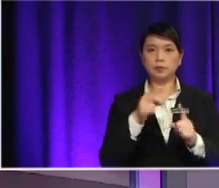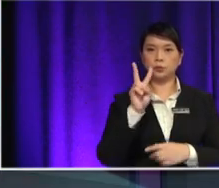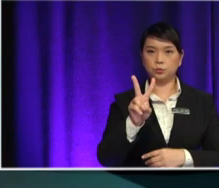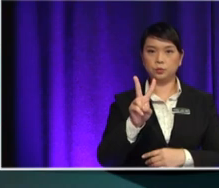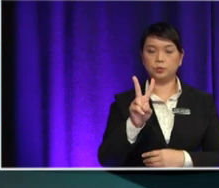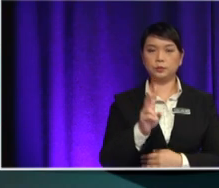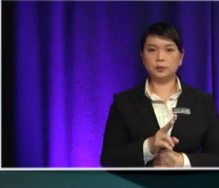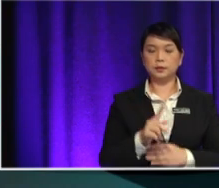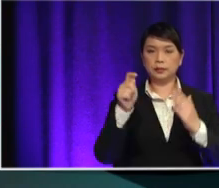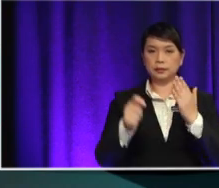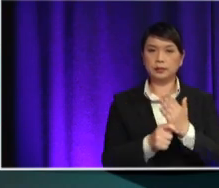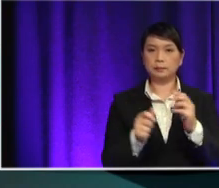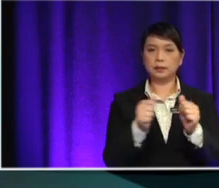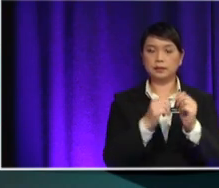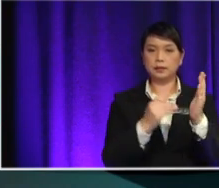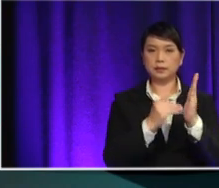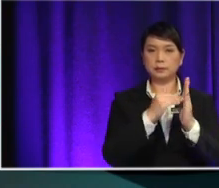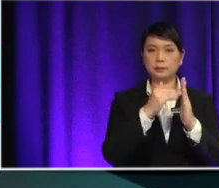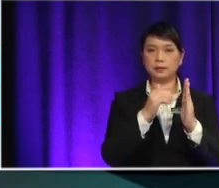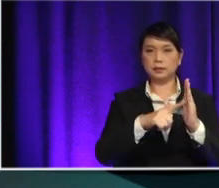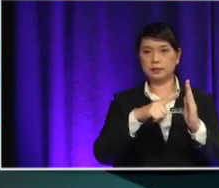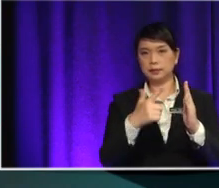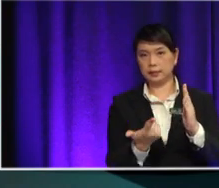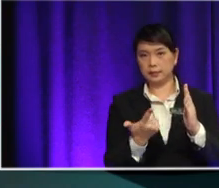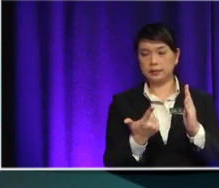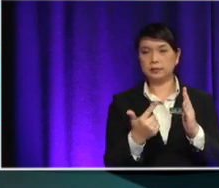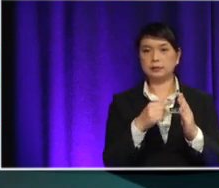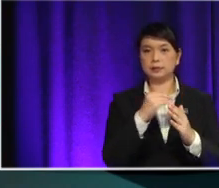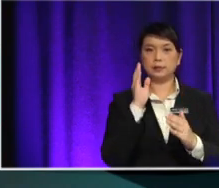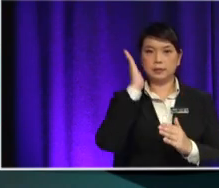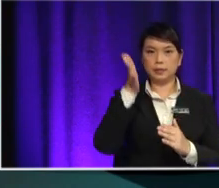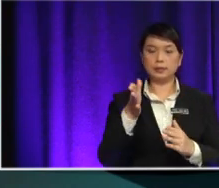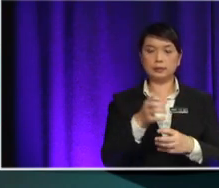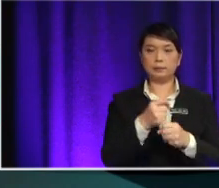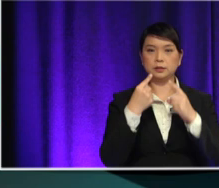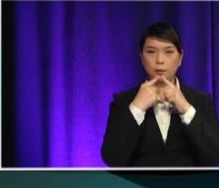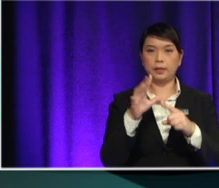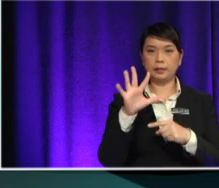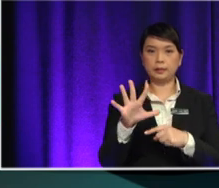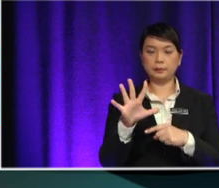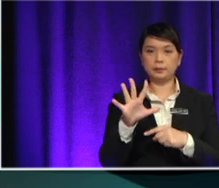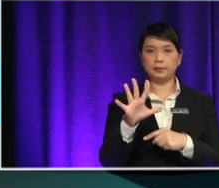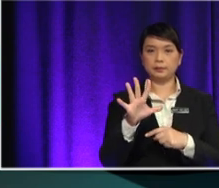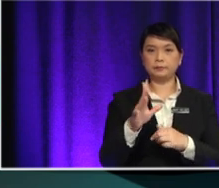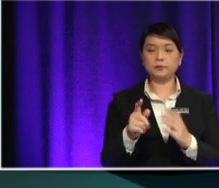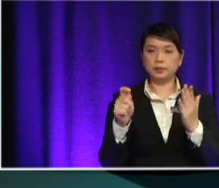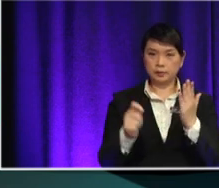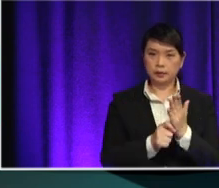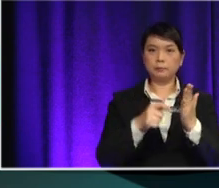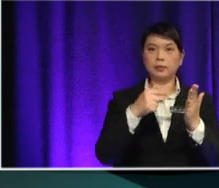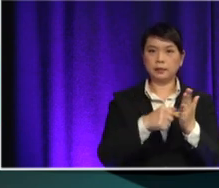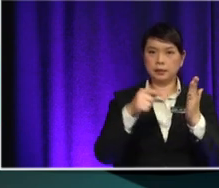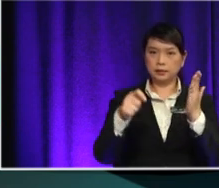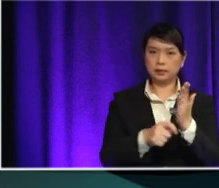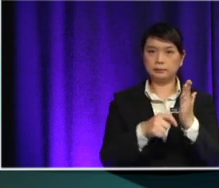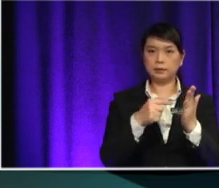dengan kekerapan selepas itu dan kita akan dapat jawapannya adalah lima. Seterusnya, kita nak buat apa? Lima tambah apa, Prof.